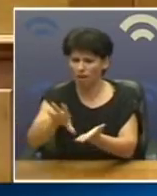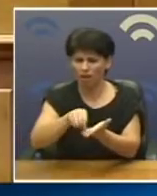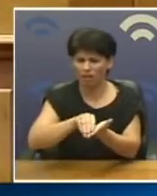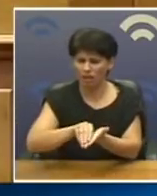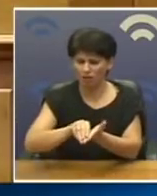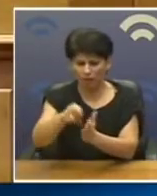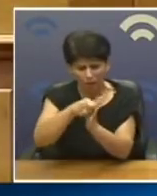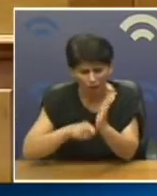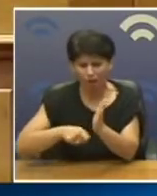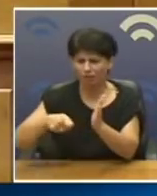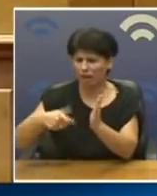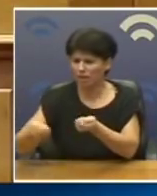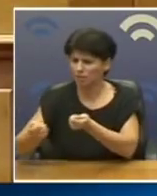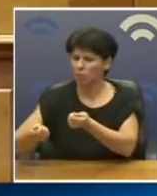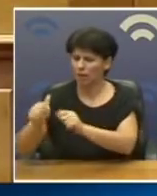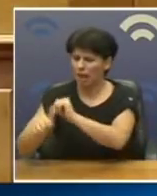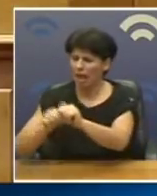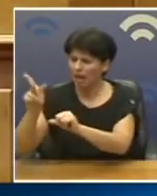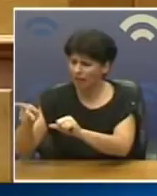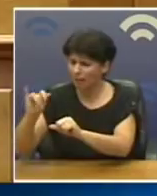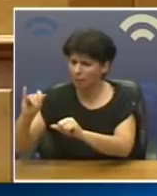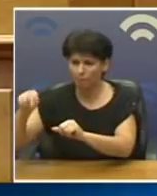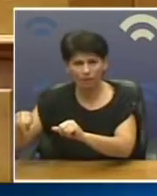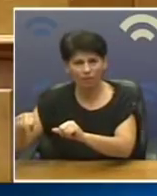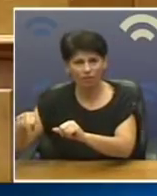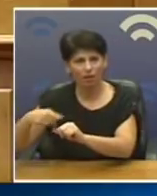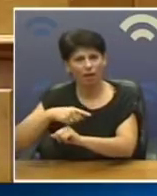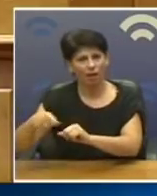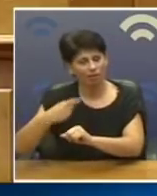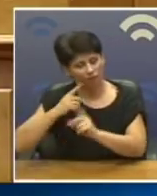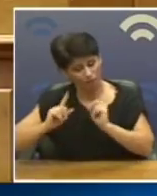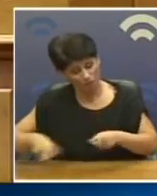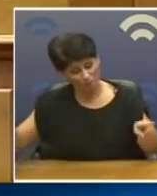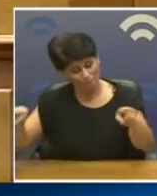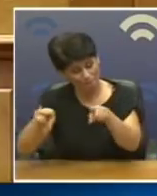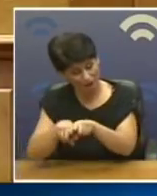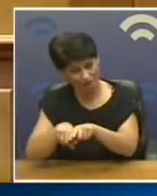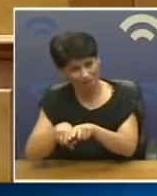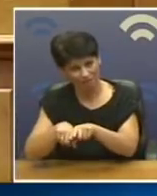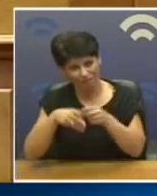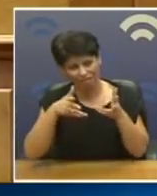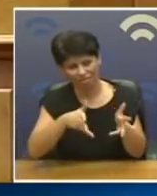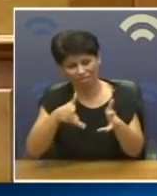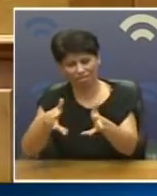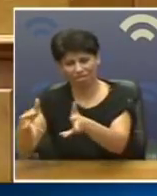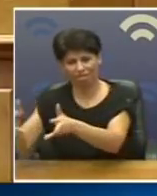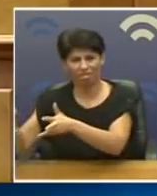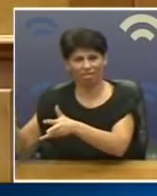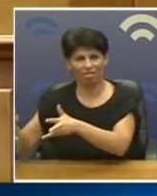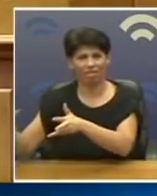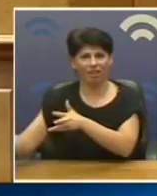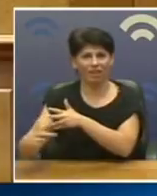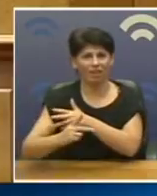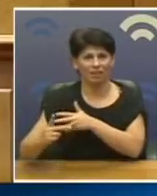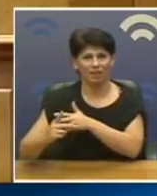πολίτες, στους καταναλωτές, και αυτοί αποφάσισαν για άλλη μια φορά, μαζί με σας λέω εγώ, να κοροϊδέψουν τον κόσμο ανακοινώνοντας